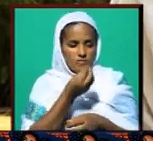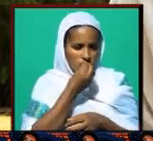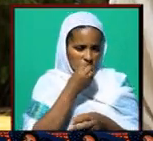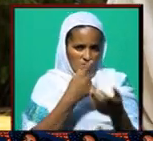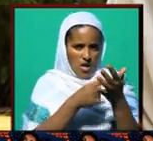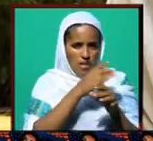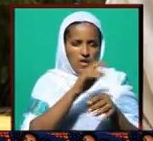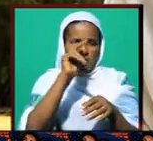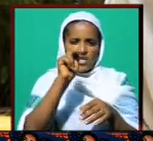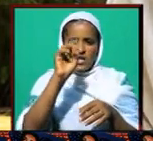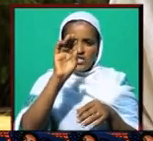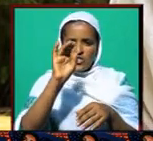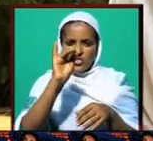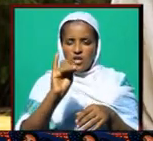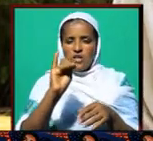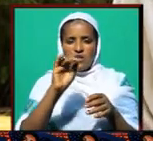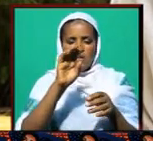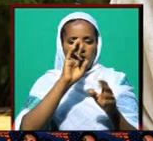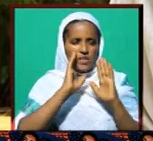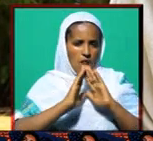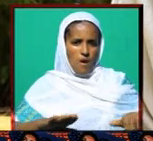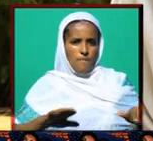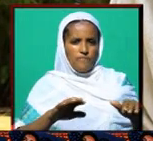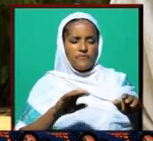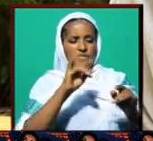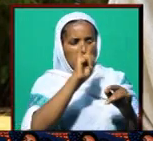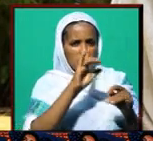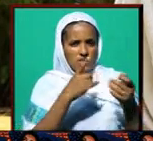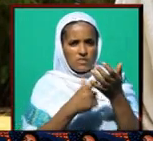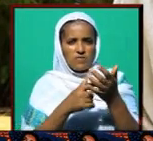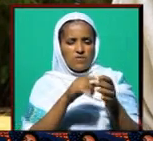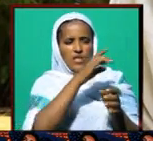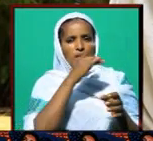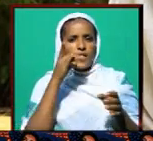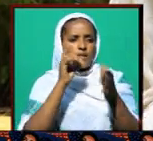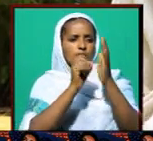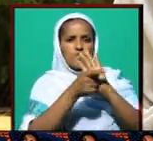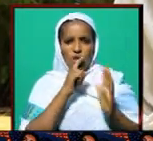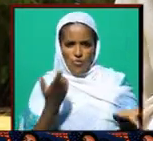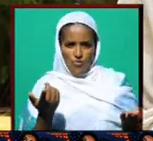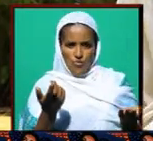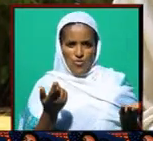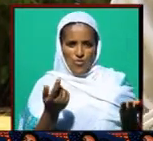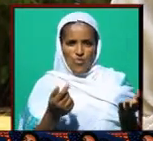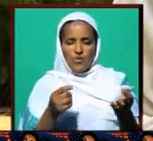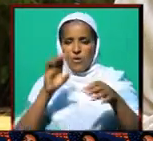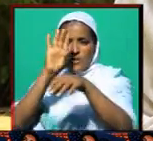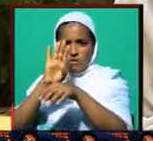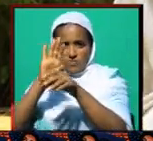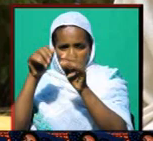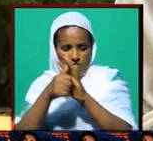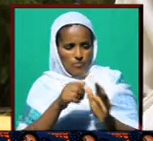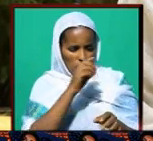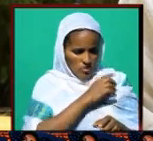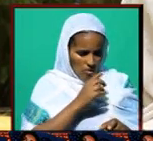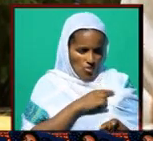ያለ ደጀ ሰላም ማለት እንዲሁ ምርፋቅ ማለት አይደለም፣ የዝክር መዘከሪያ ማለት አይደለም። ደጀ ሰላም የገነት ምሳሌ ነው።